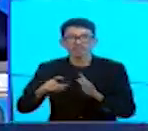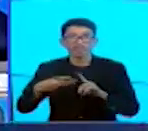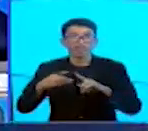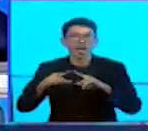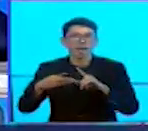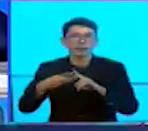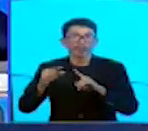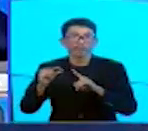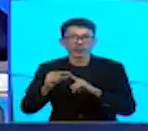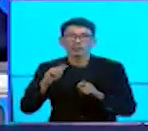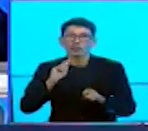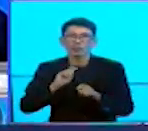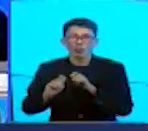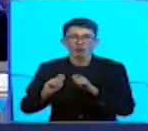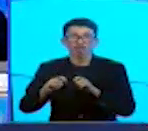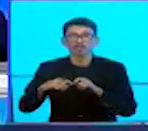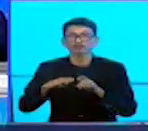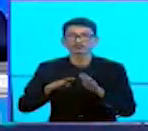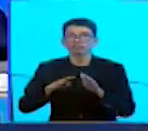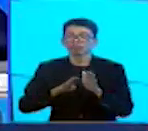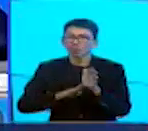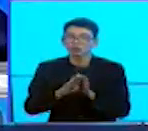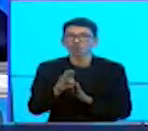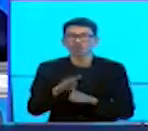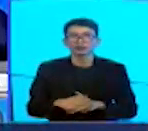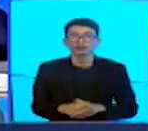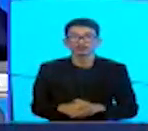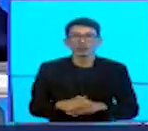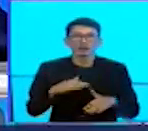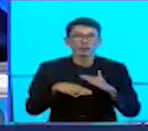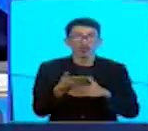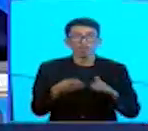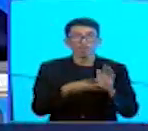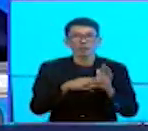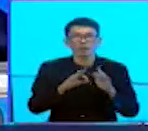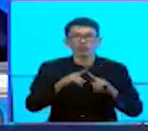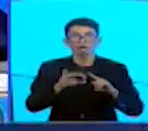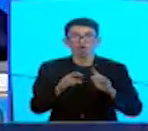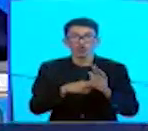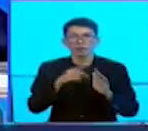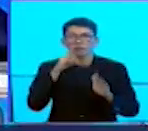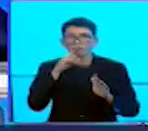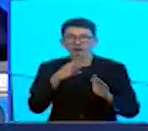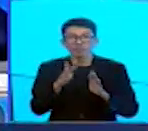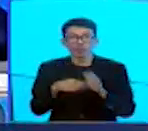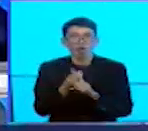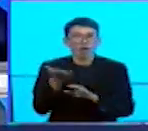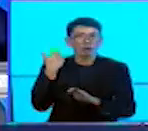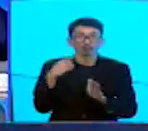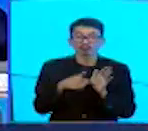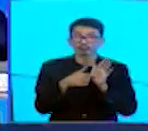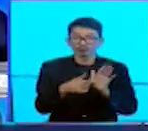BABP membuat korporasi melaju kian pesat. Melalui motion banking yang diluncurkan pekan lalu, kini MNC Bank